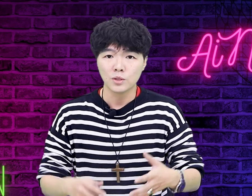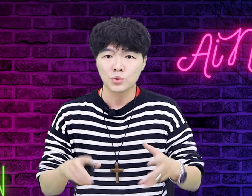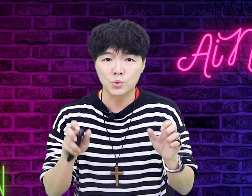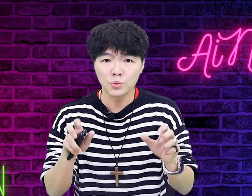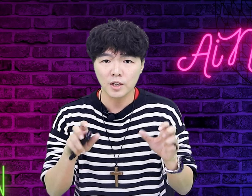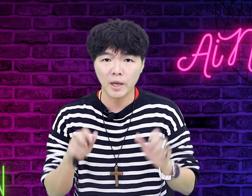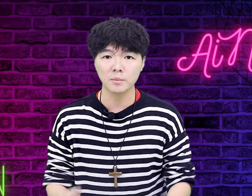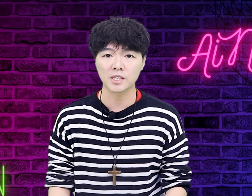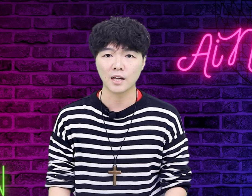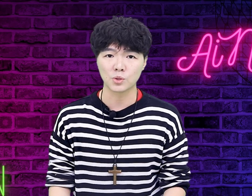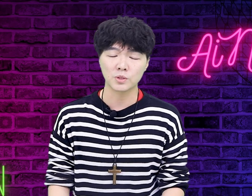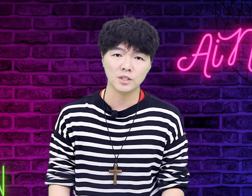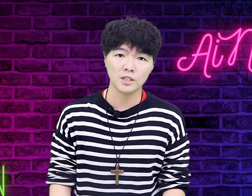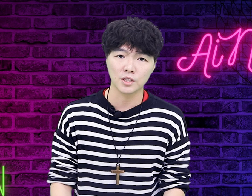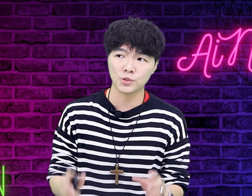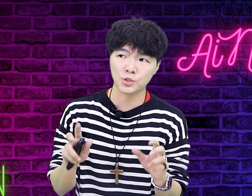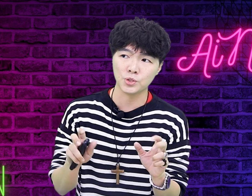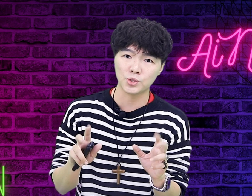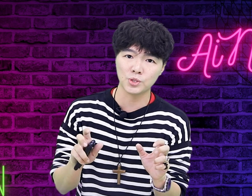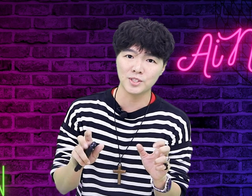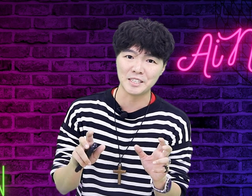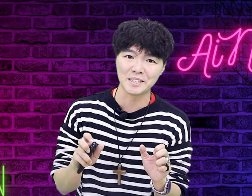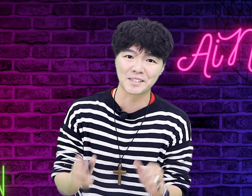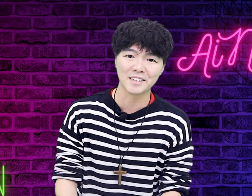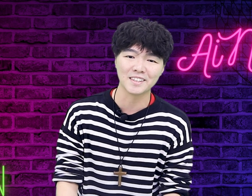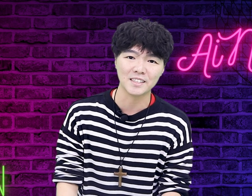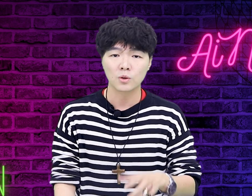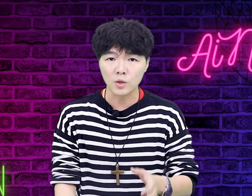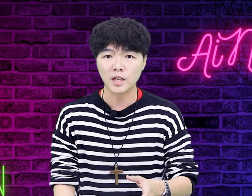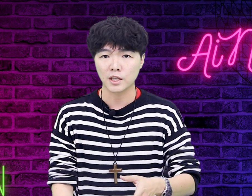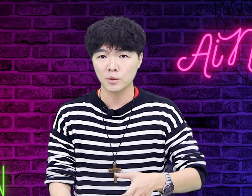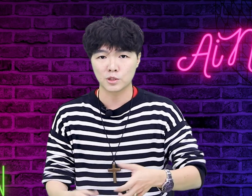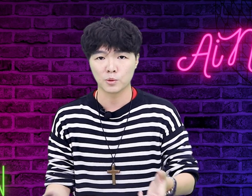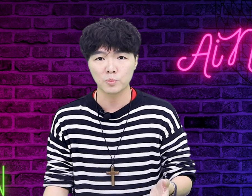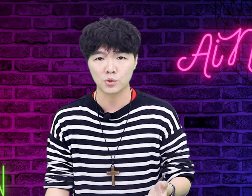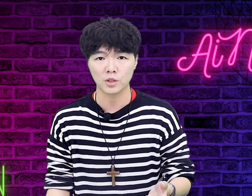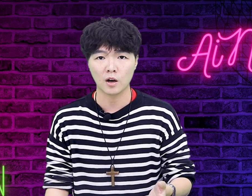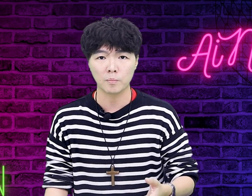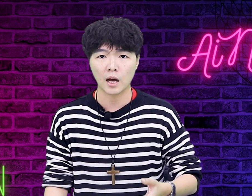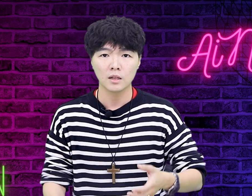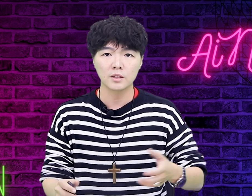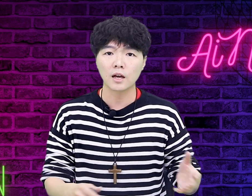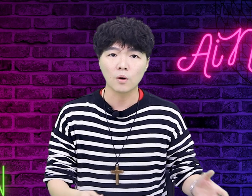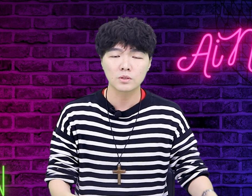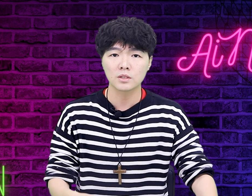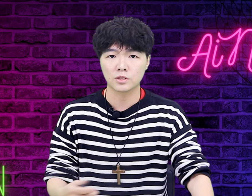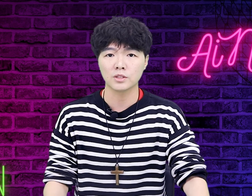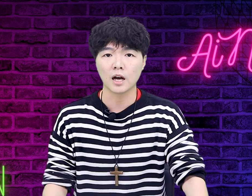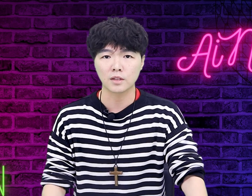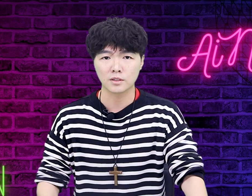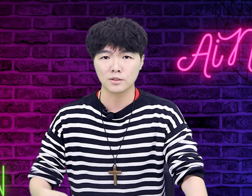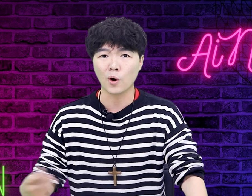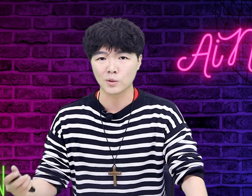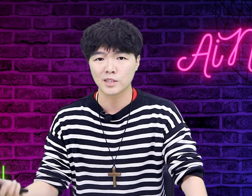把输的没那么惨重新定义成史诗级的胜利，共和党也会什么都没学到，把淡红色的